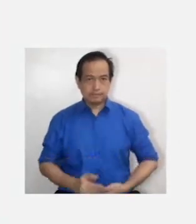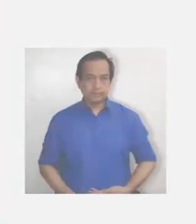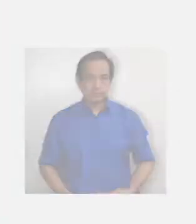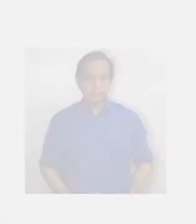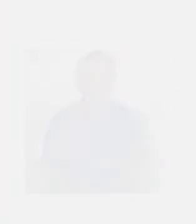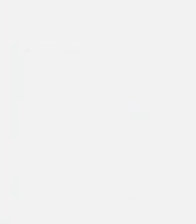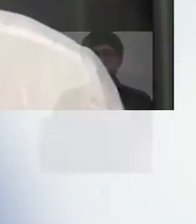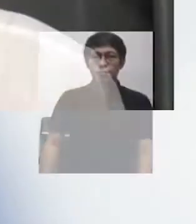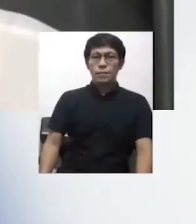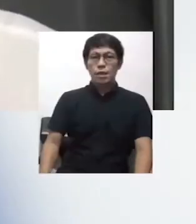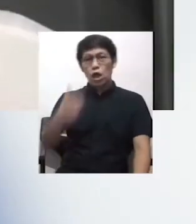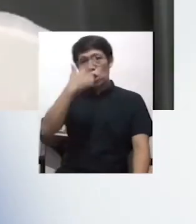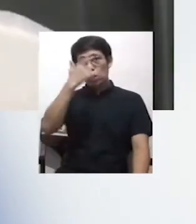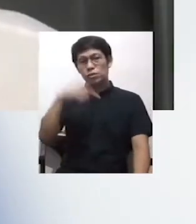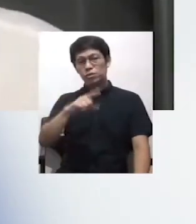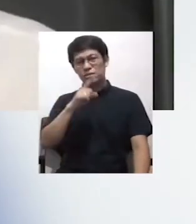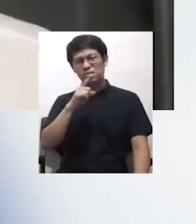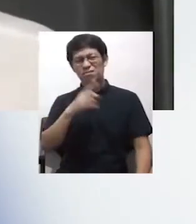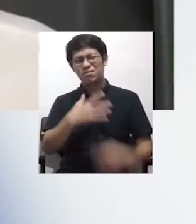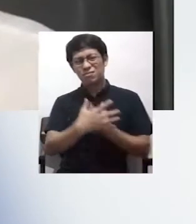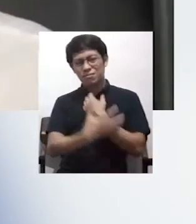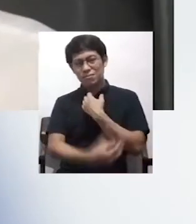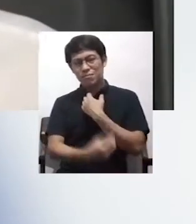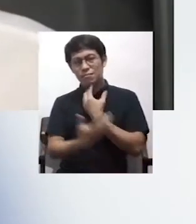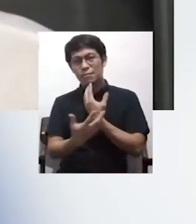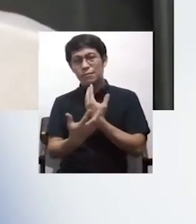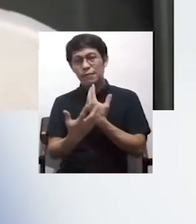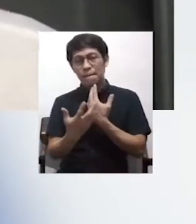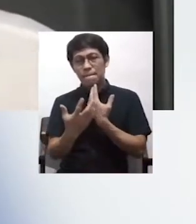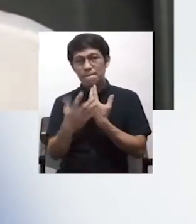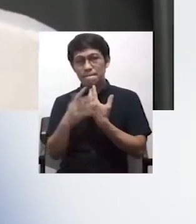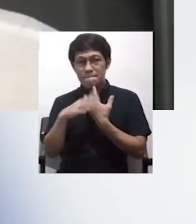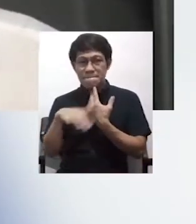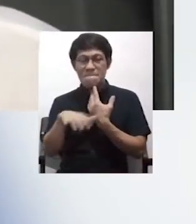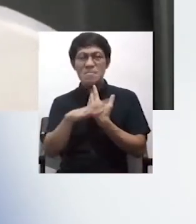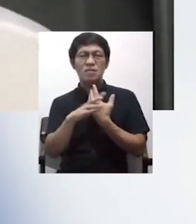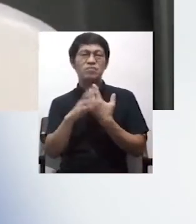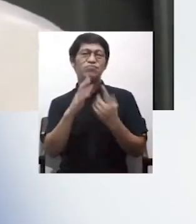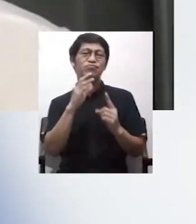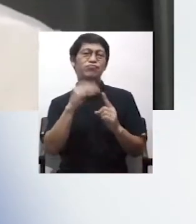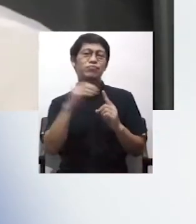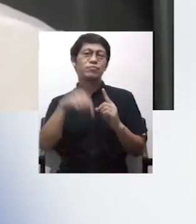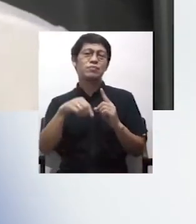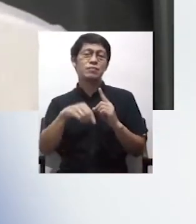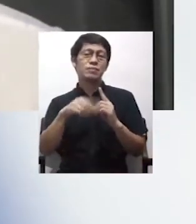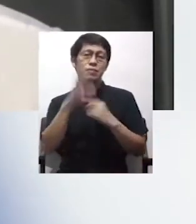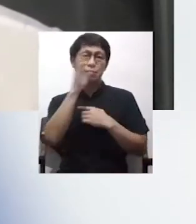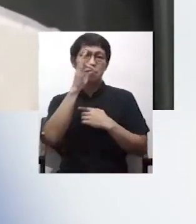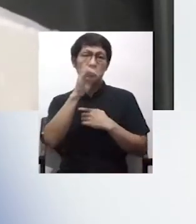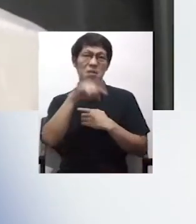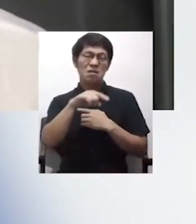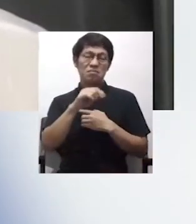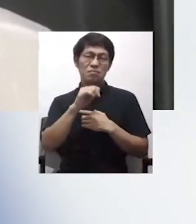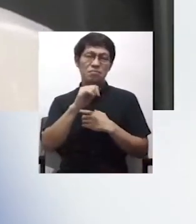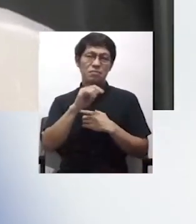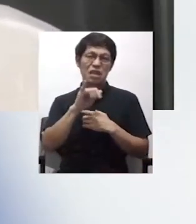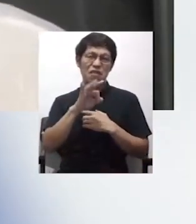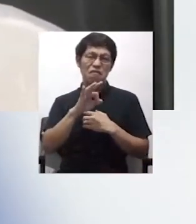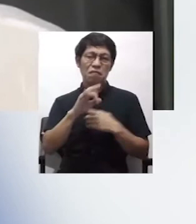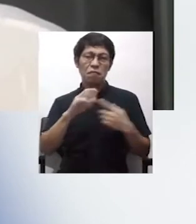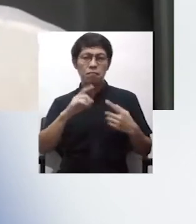ating programa. Dahil siguro sa kahirapan at ugali rin natin mga Pilipino, pag meron tayong nararamdaman, hindi kaagad